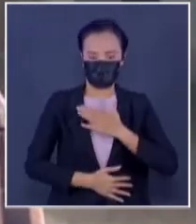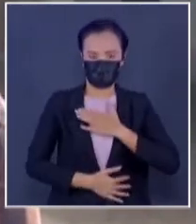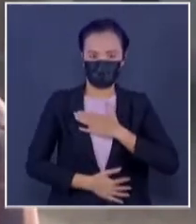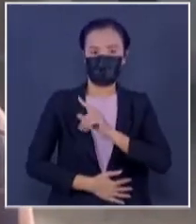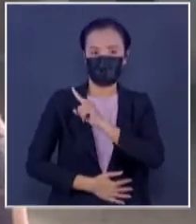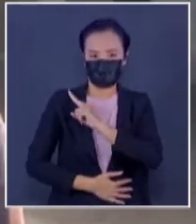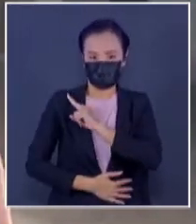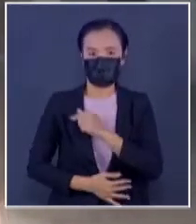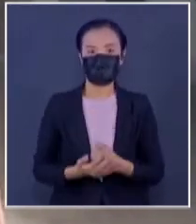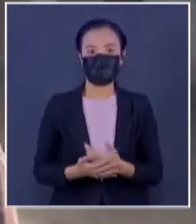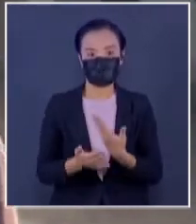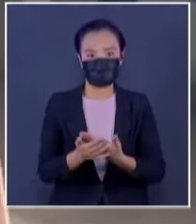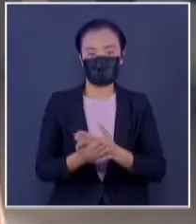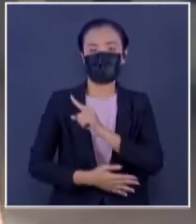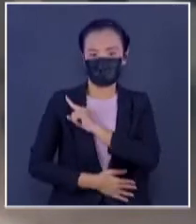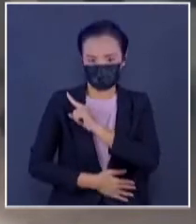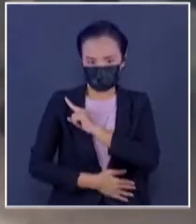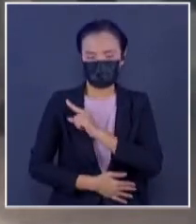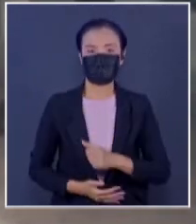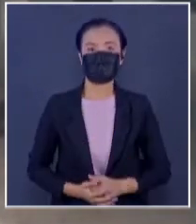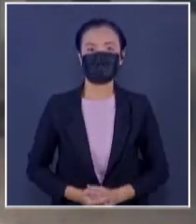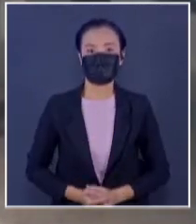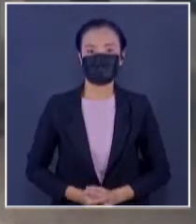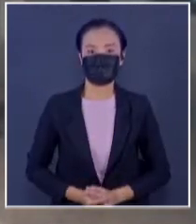พี่จะทดแทนคัดยังไงอ่ะอ่ะ